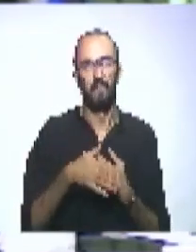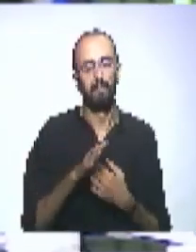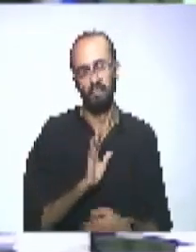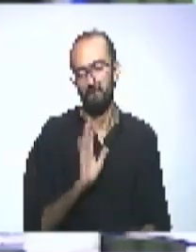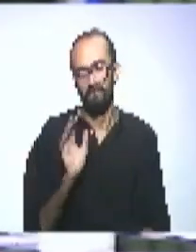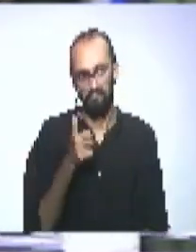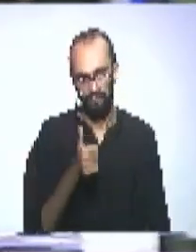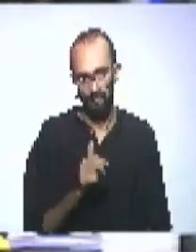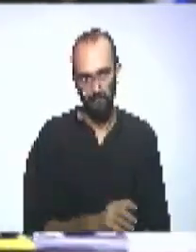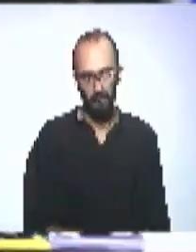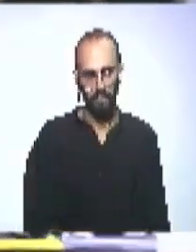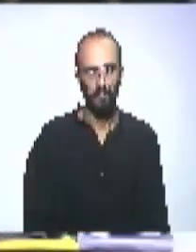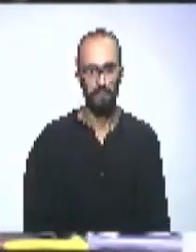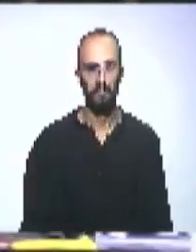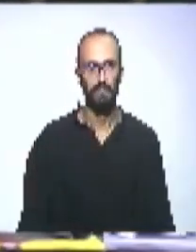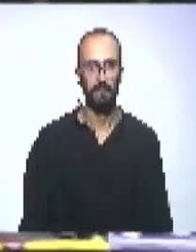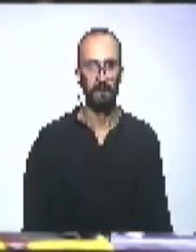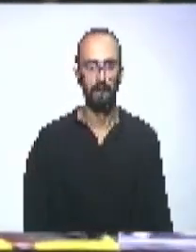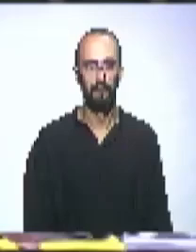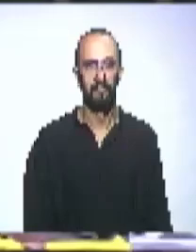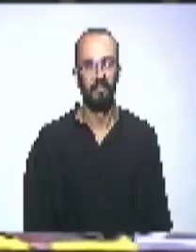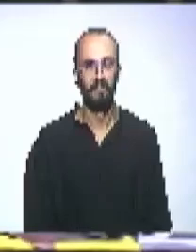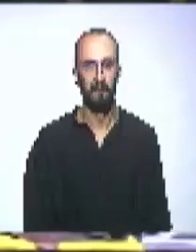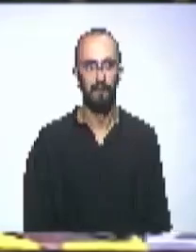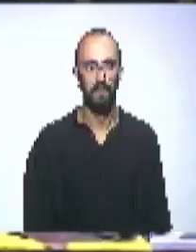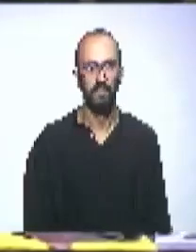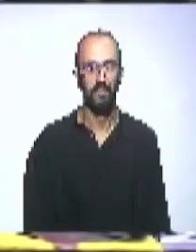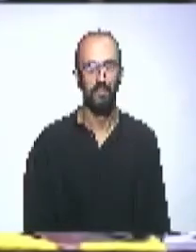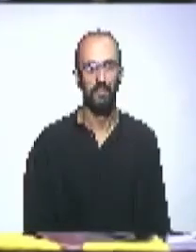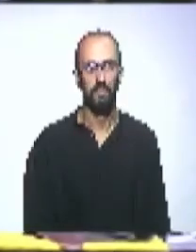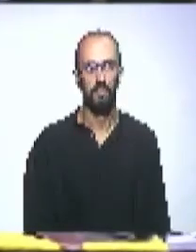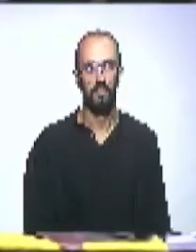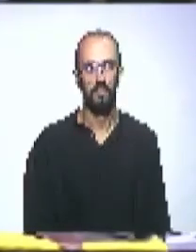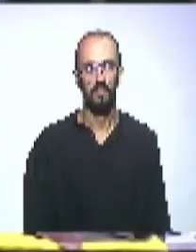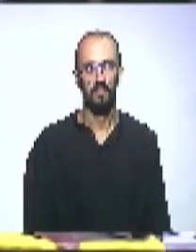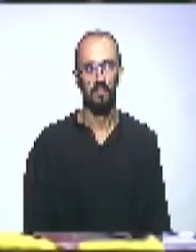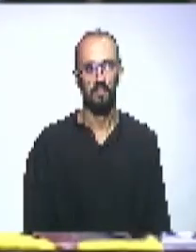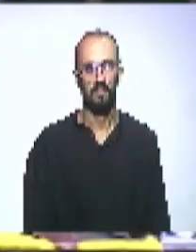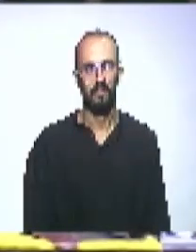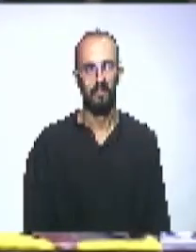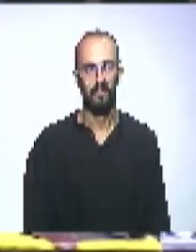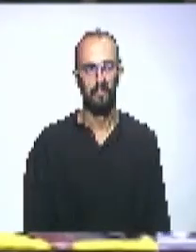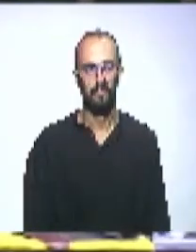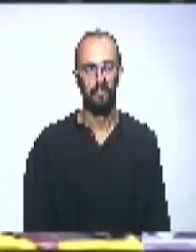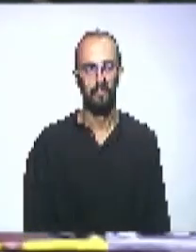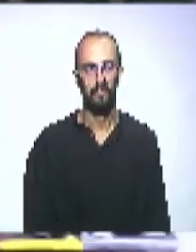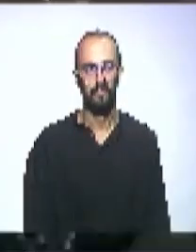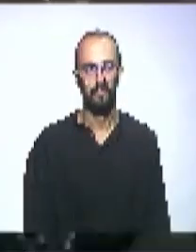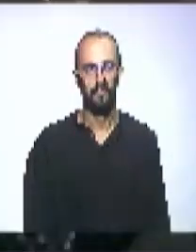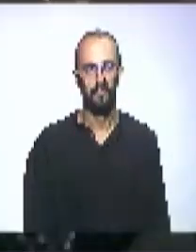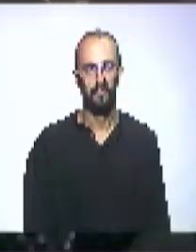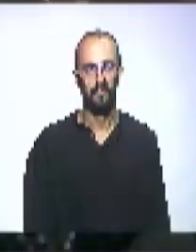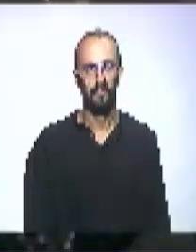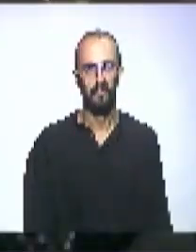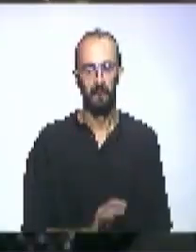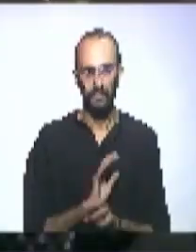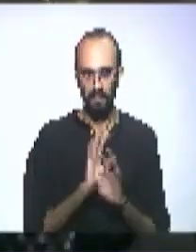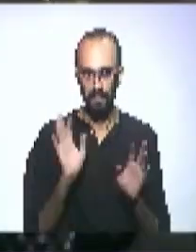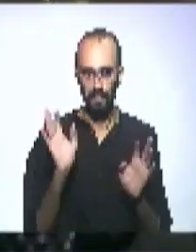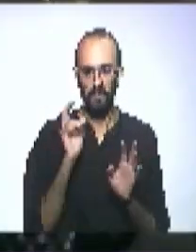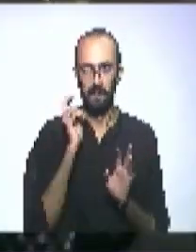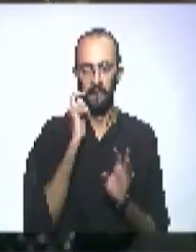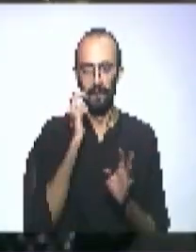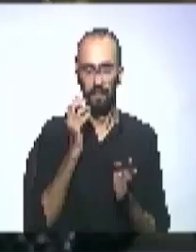مع الـ الـ الـ الكيك لما يطلع هنحط قرفه. ماشي، حلو قوي. خلصنا مع حضراتكم